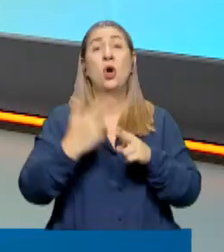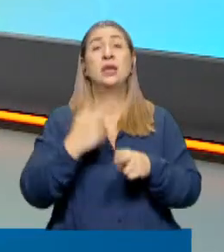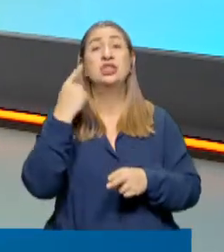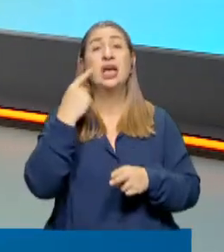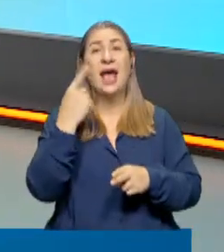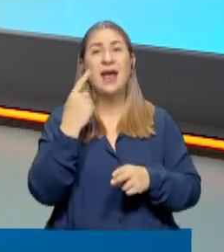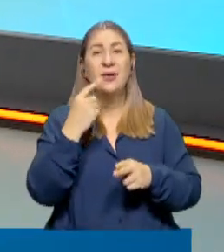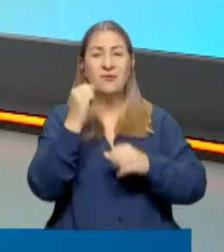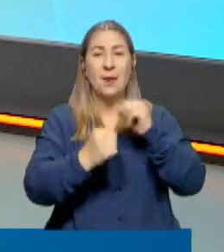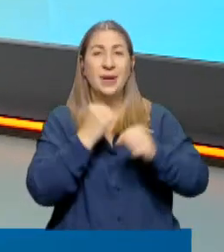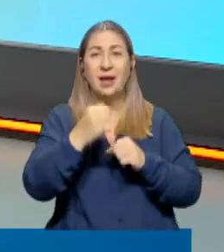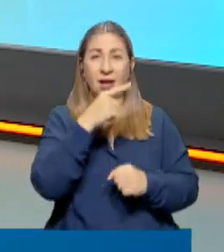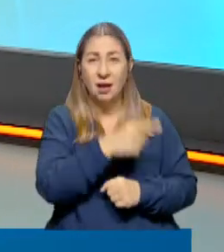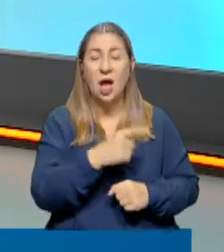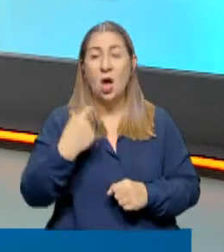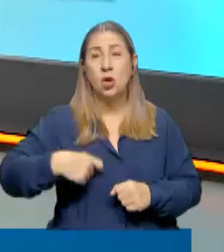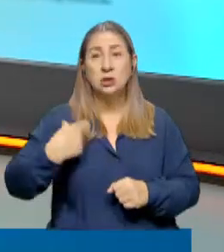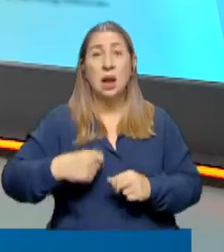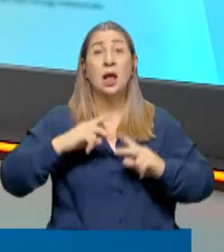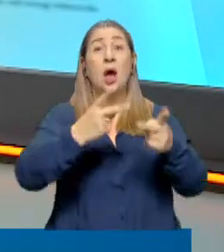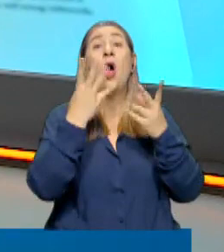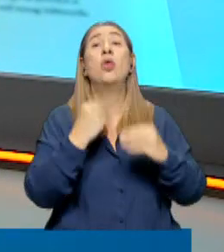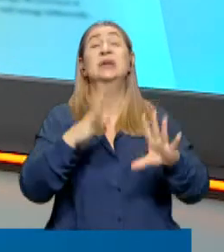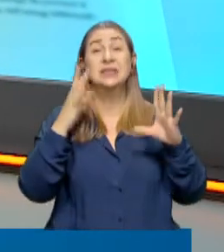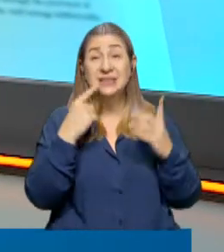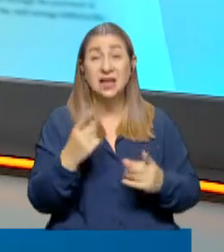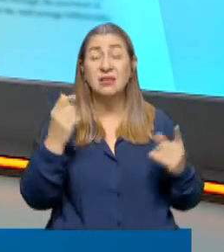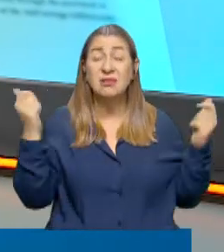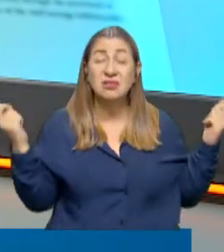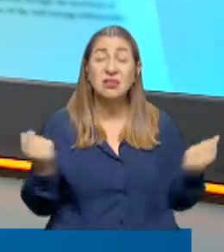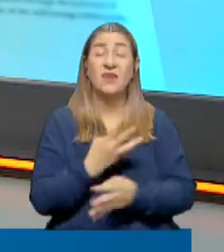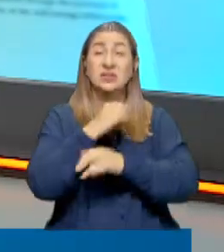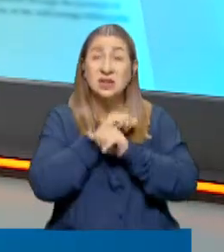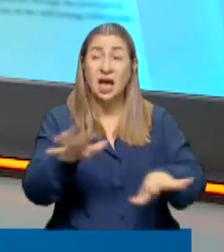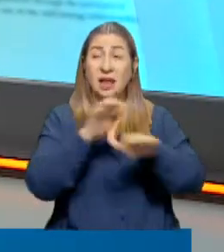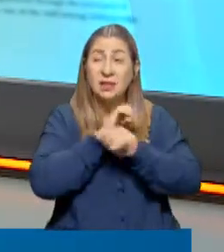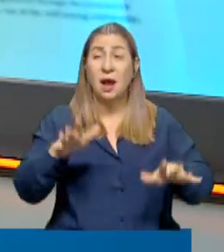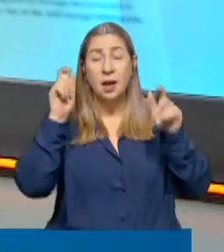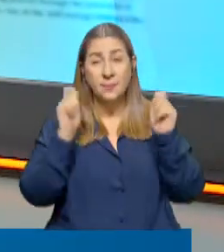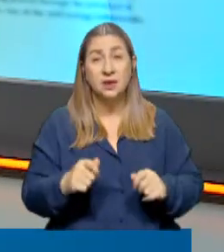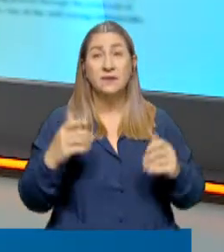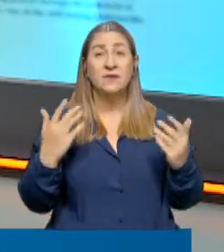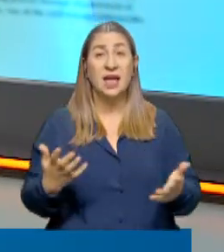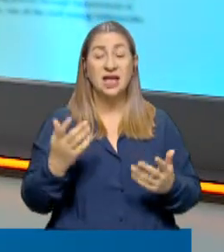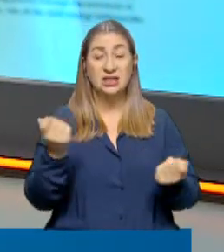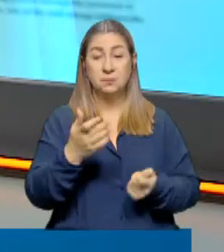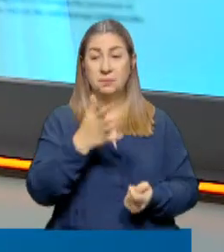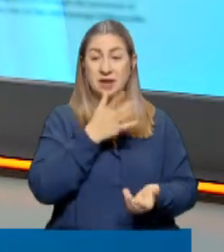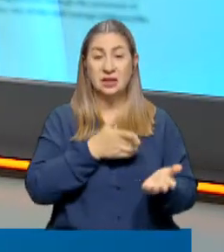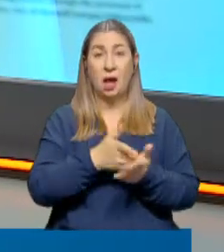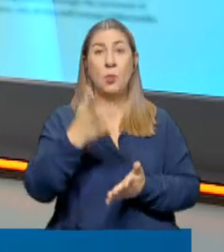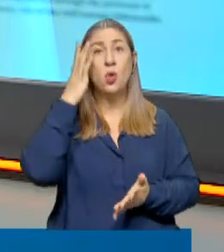şeker pancarı fabrikaları özelleştirilmesin diye defalarca yayınlar yaptık ve işi bilen